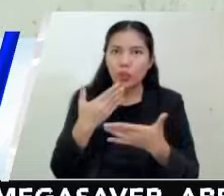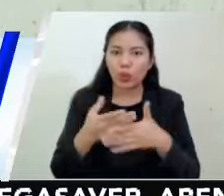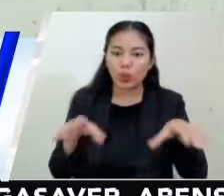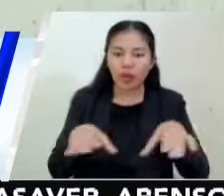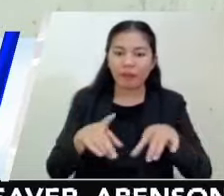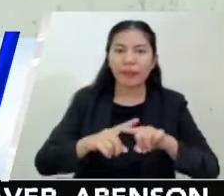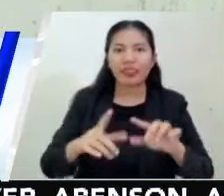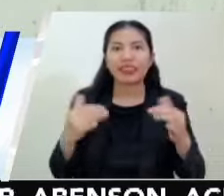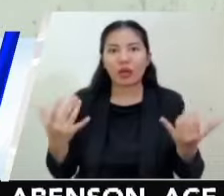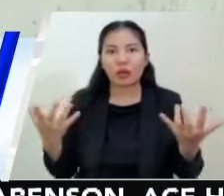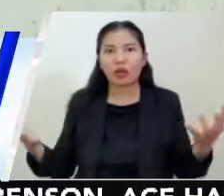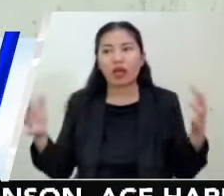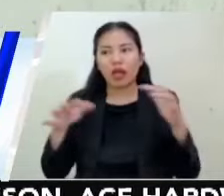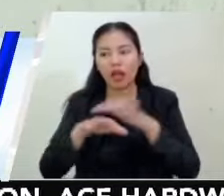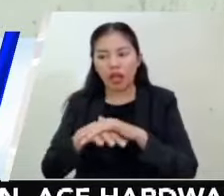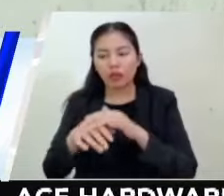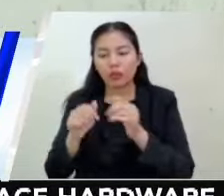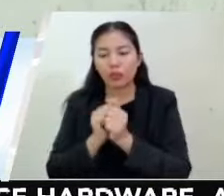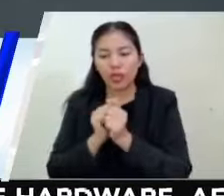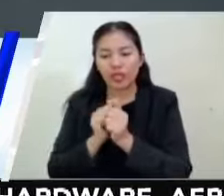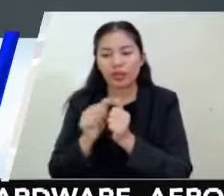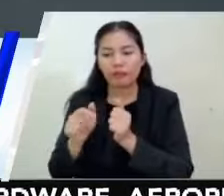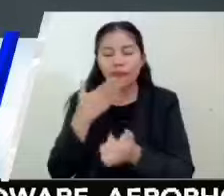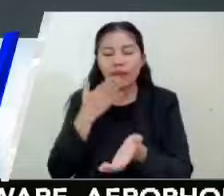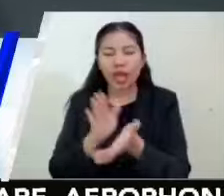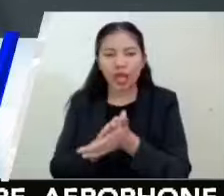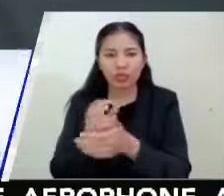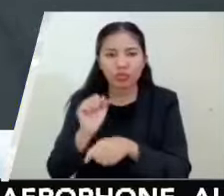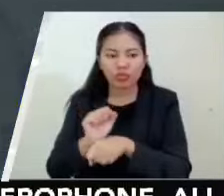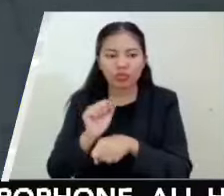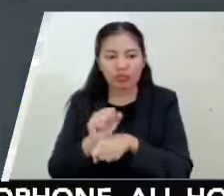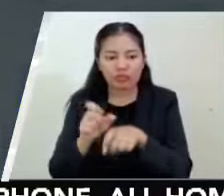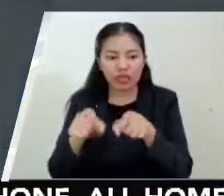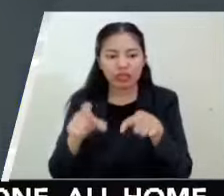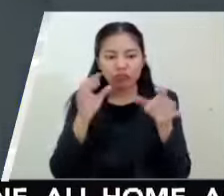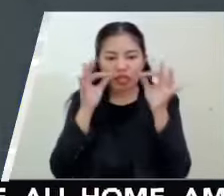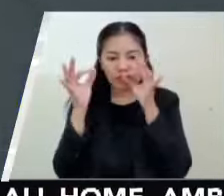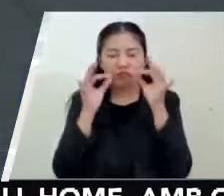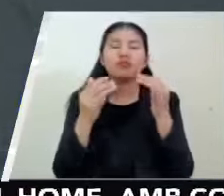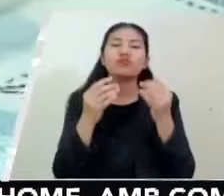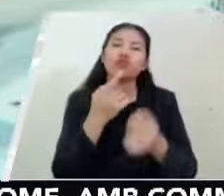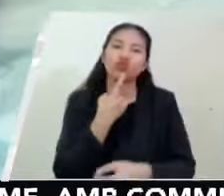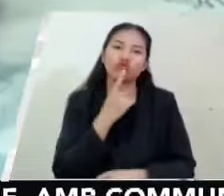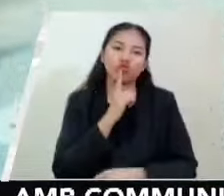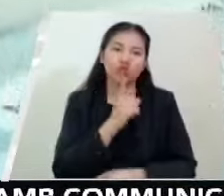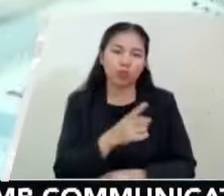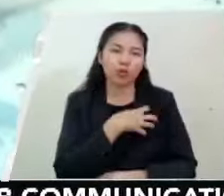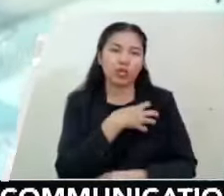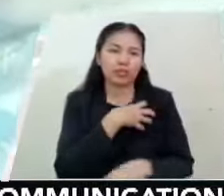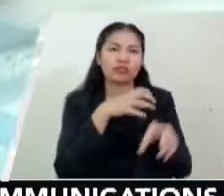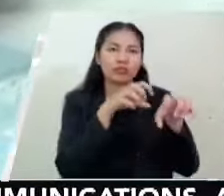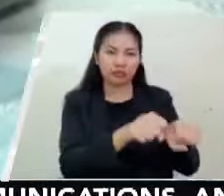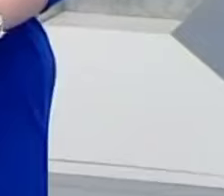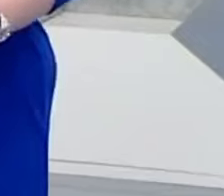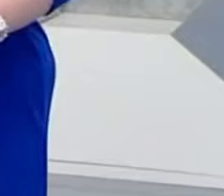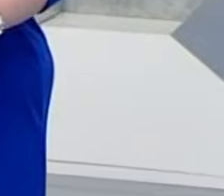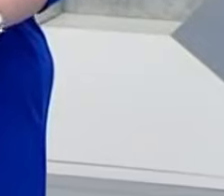po huhulihin po talaga siya ng kapulisan. Bam Alegre, nagbabalita para sa GMA Integrated